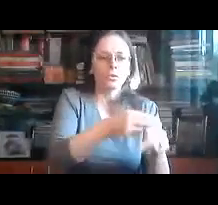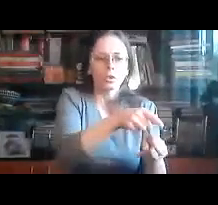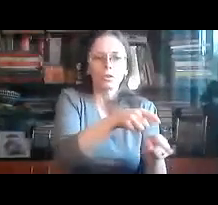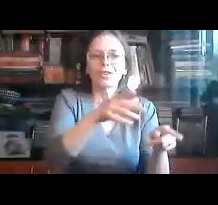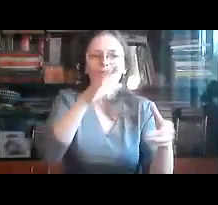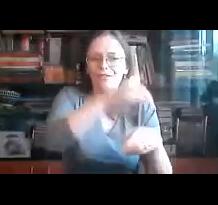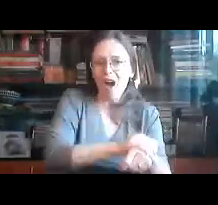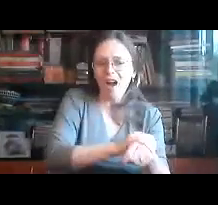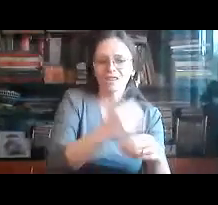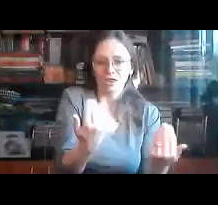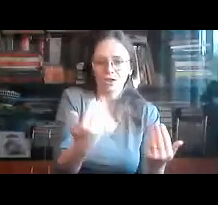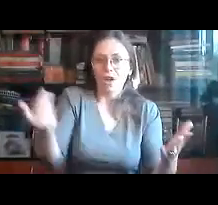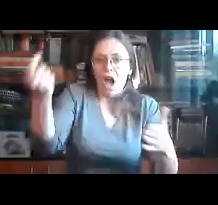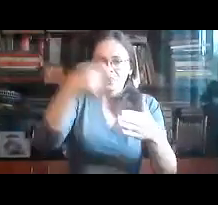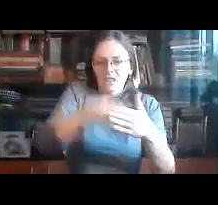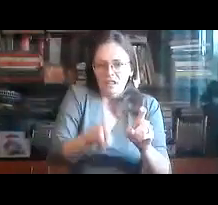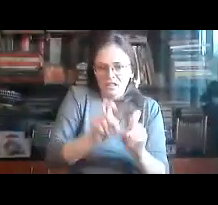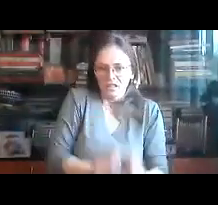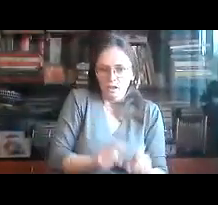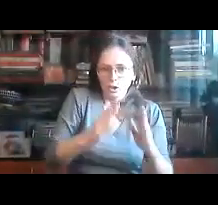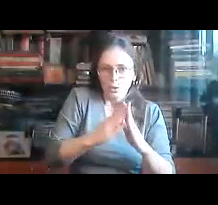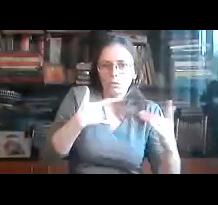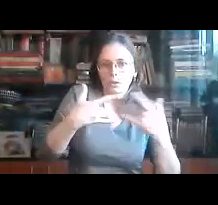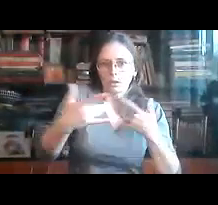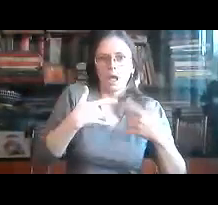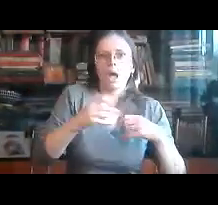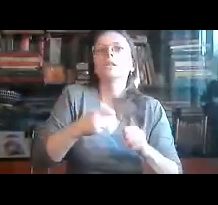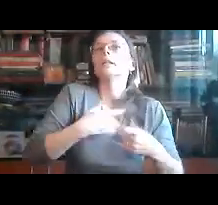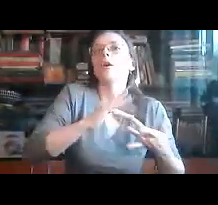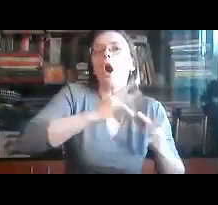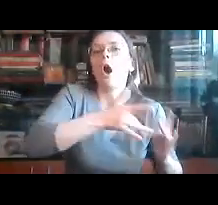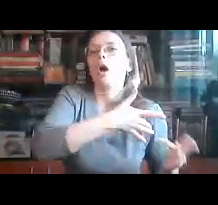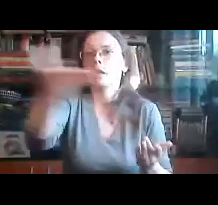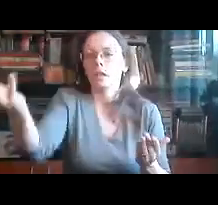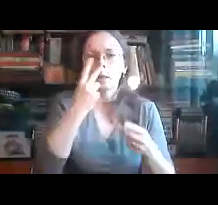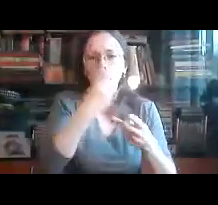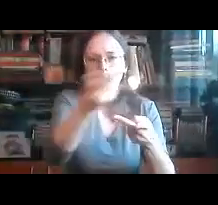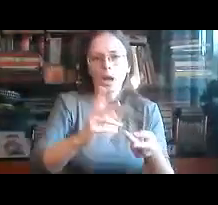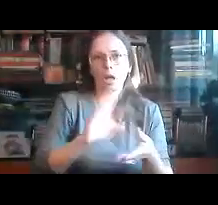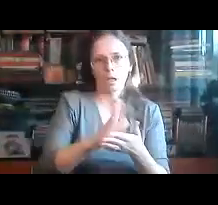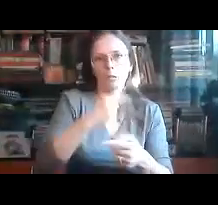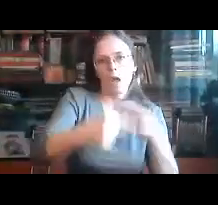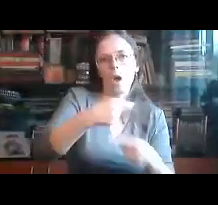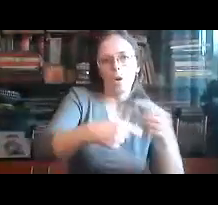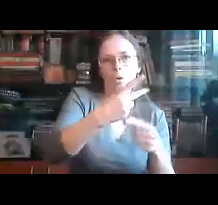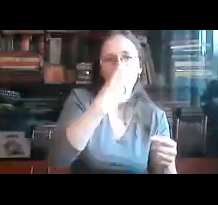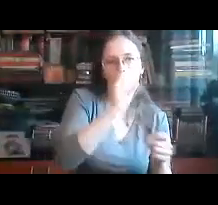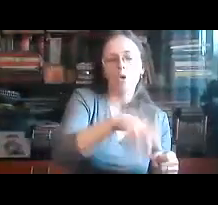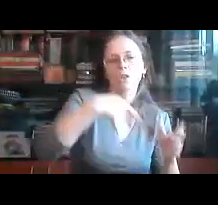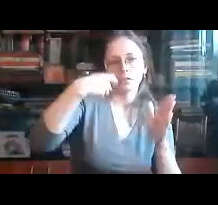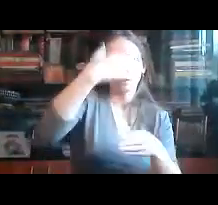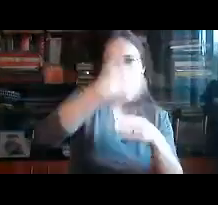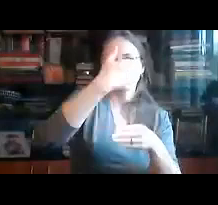были какие-то костюмы шиты, да, это для того, чтобы показывать регулярно время или там время от времени такие вещи, вот это,